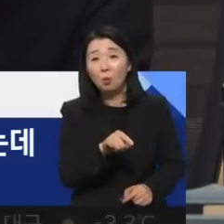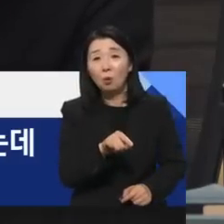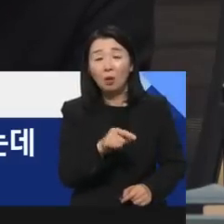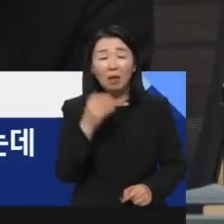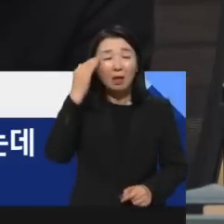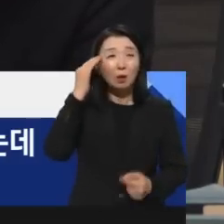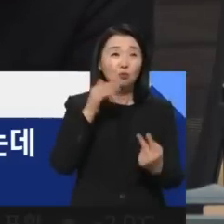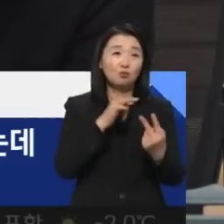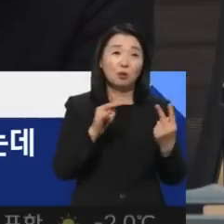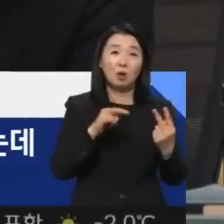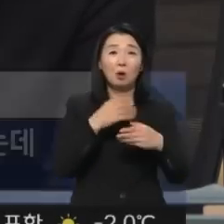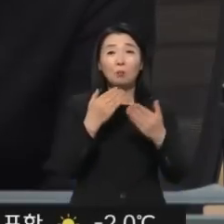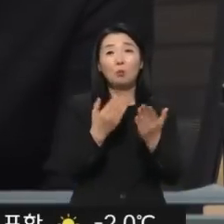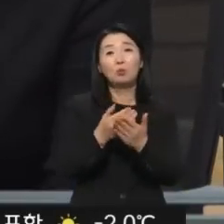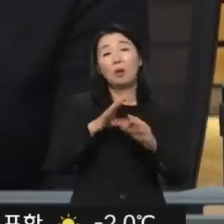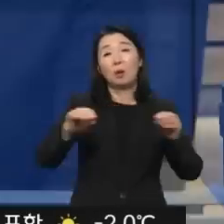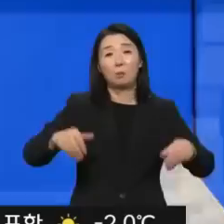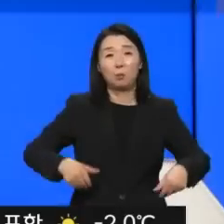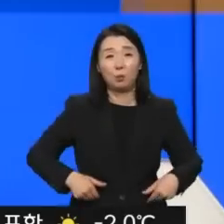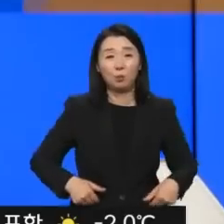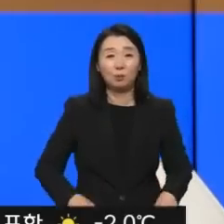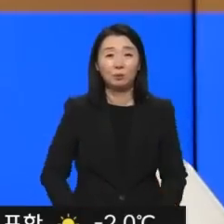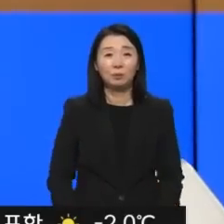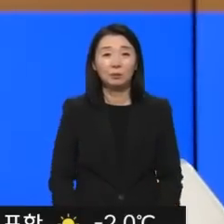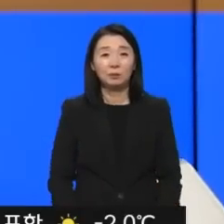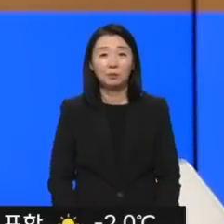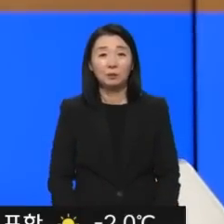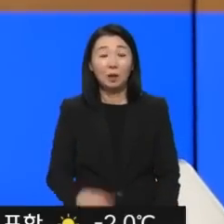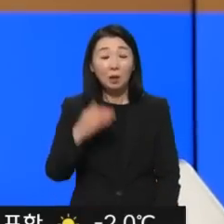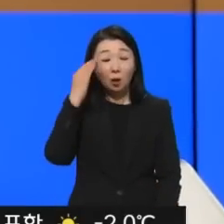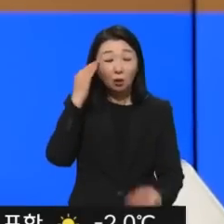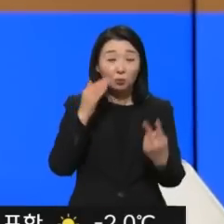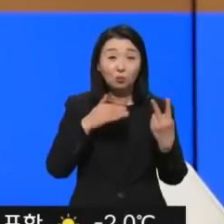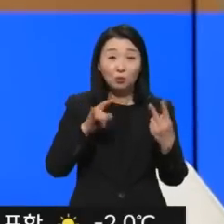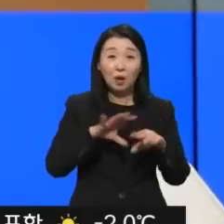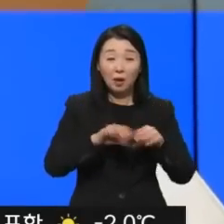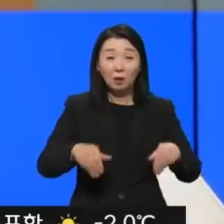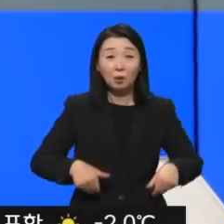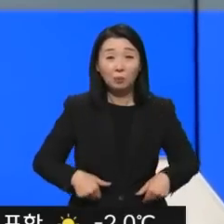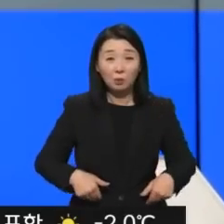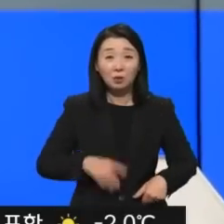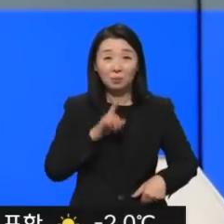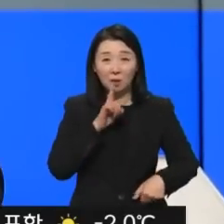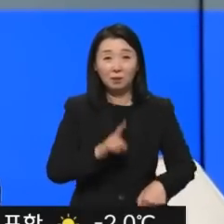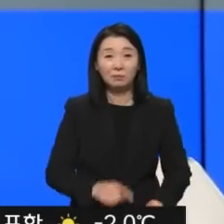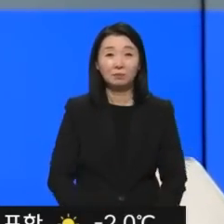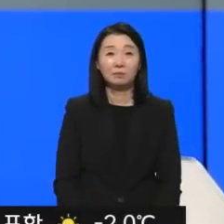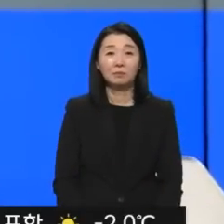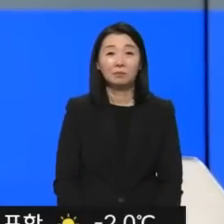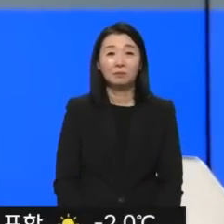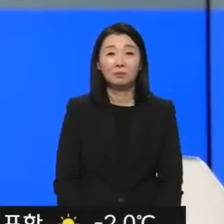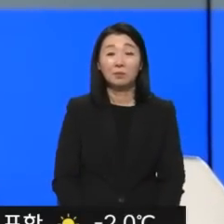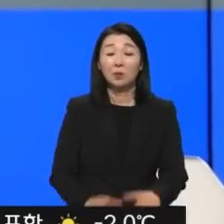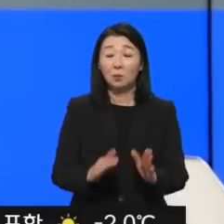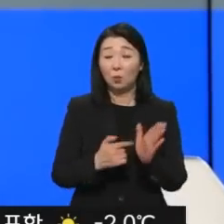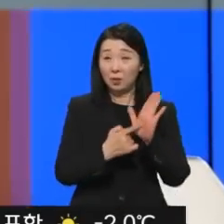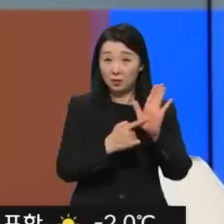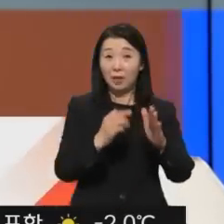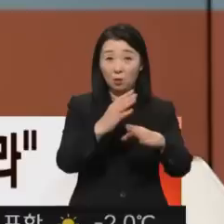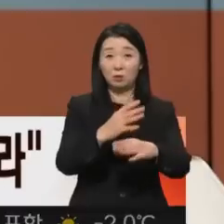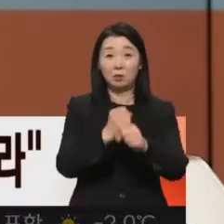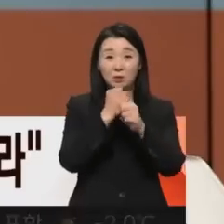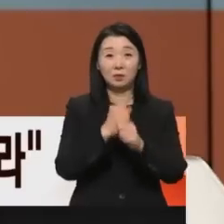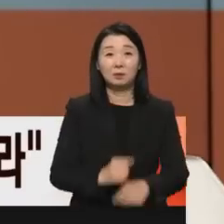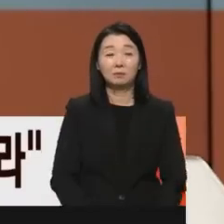개 제거하자. 네, 걸림돌 두 개를 제거하자라는 그런 표현을 썼네요. 자, 오늘 발췌 이렇게